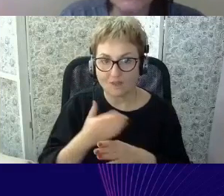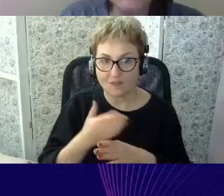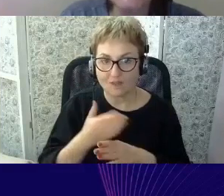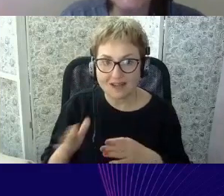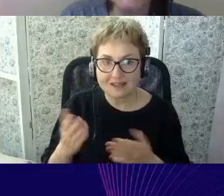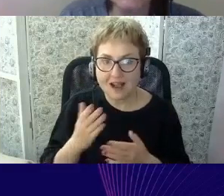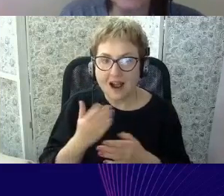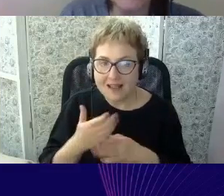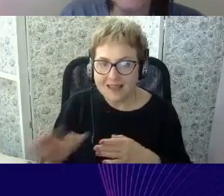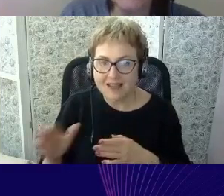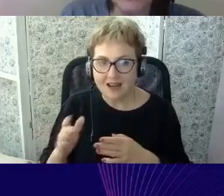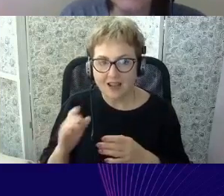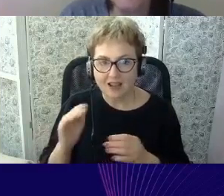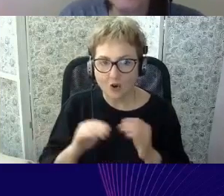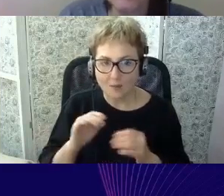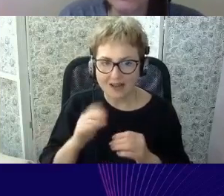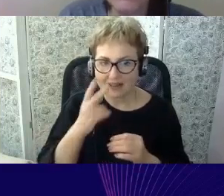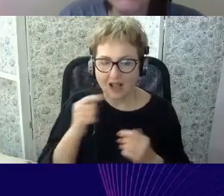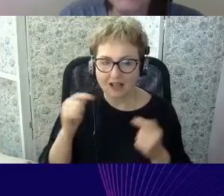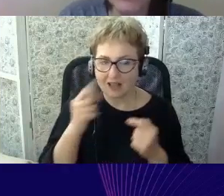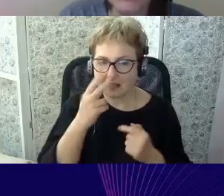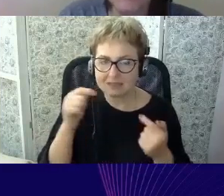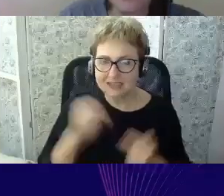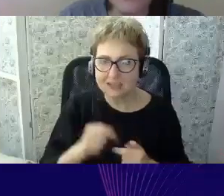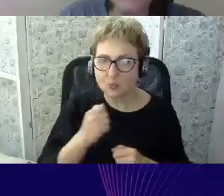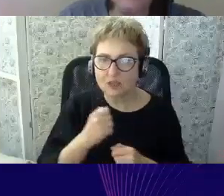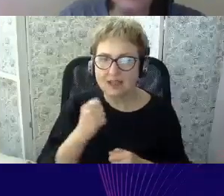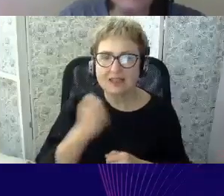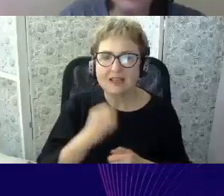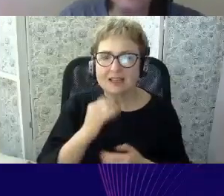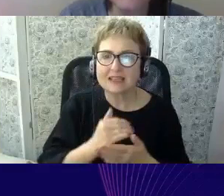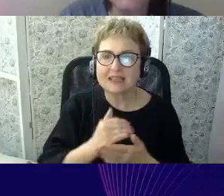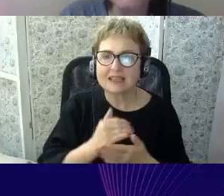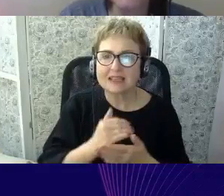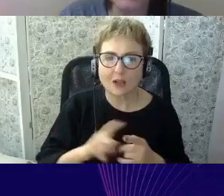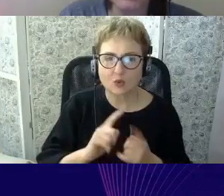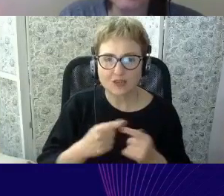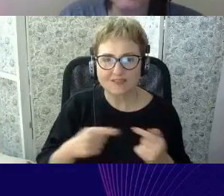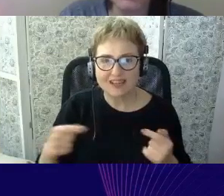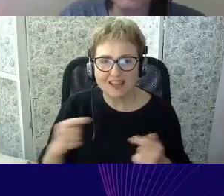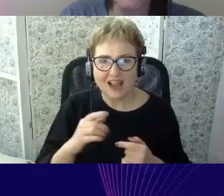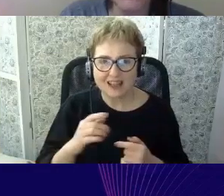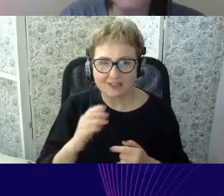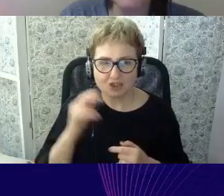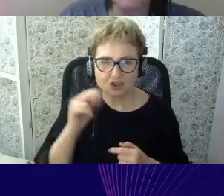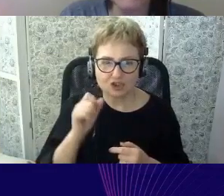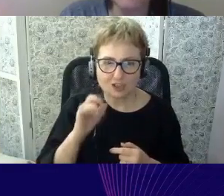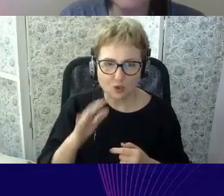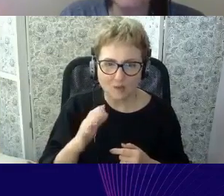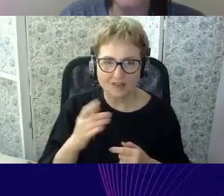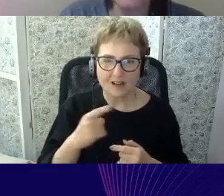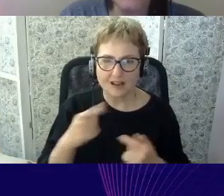выделяется как отдельный компонент адаптационная дисциплина, которая за счет вариативных часов, часов